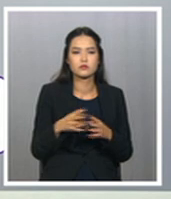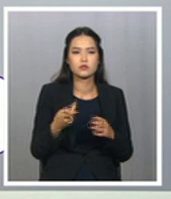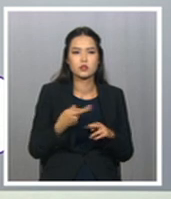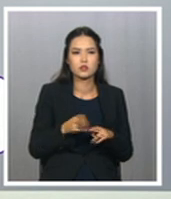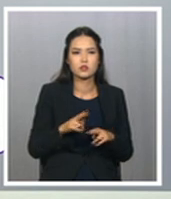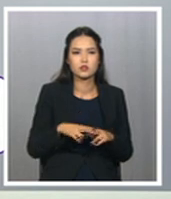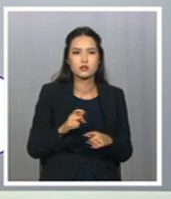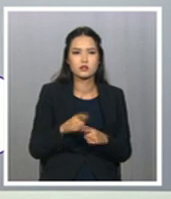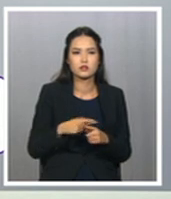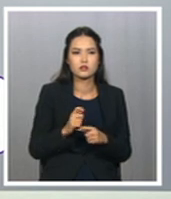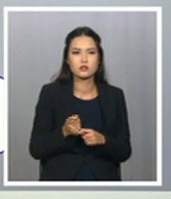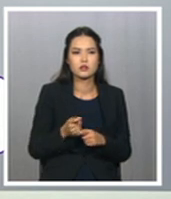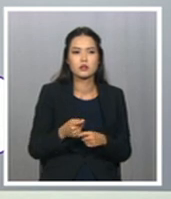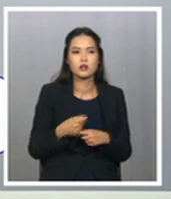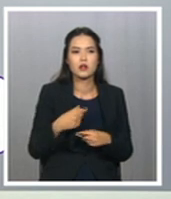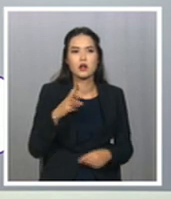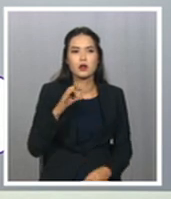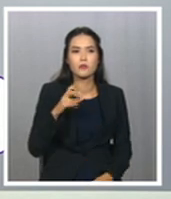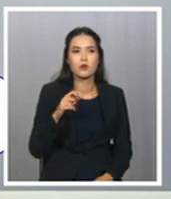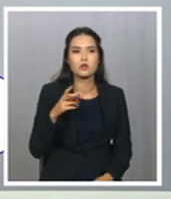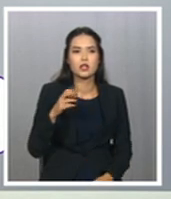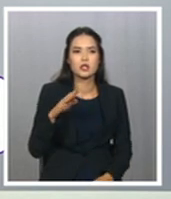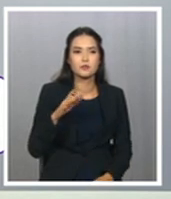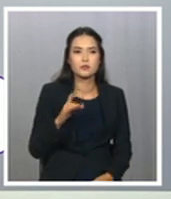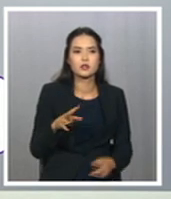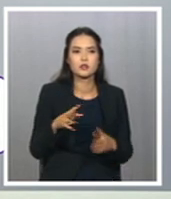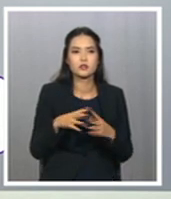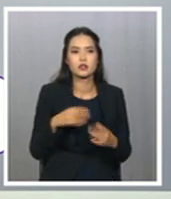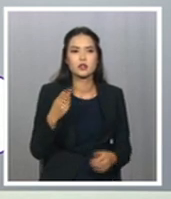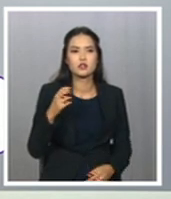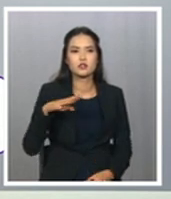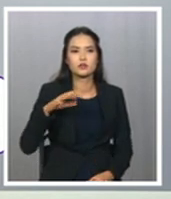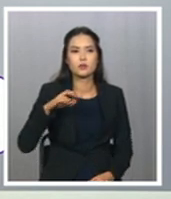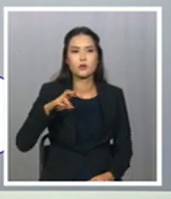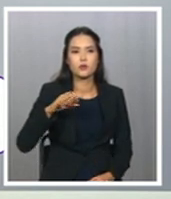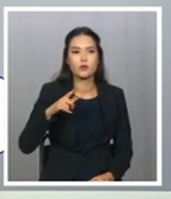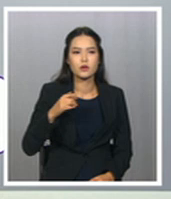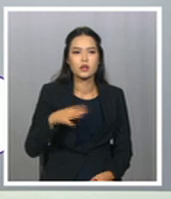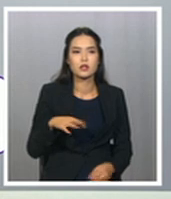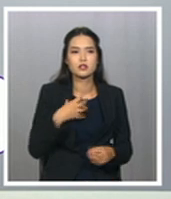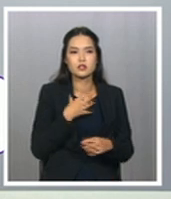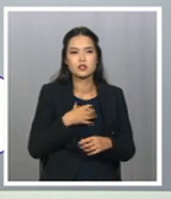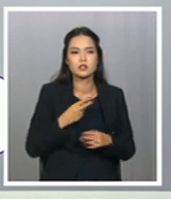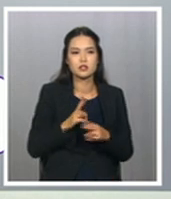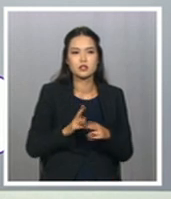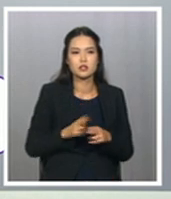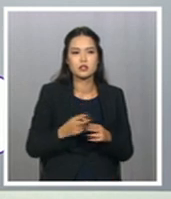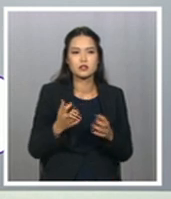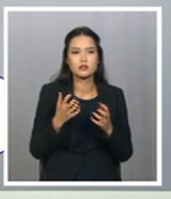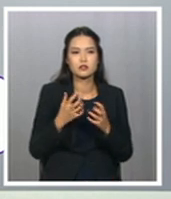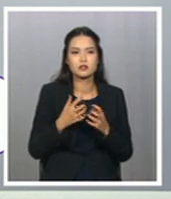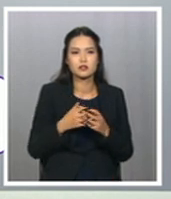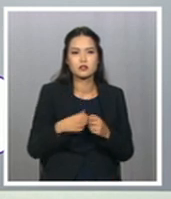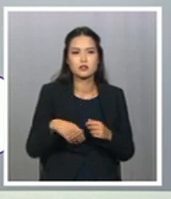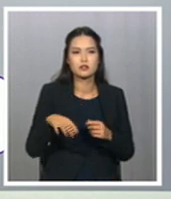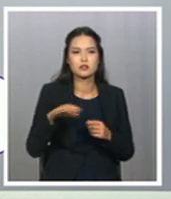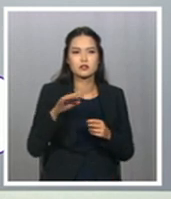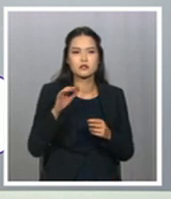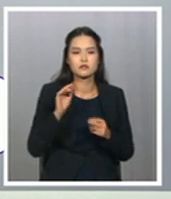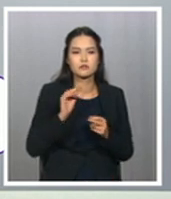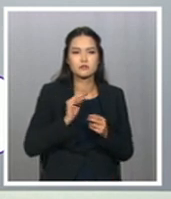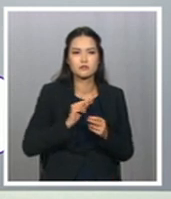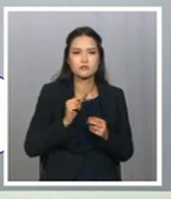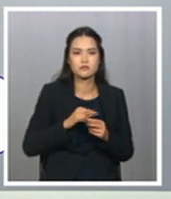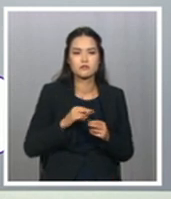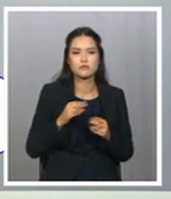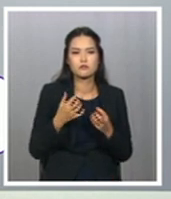екен. Және де моногибридті будандастырудың цитологиялық негіздерін білдік. Мендель өзінің тәжірибе жұмыстарын